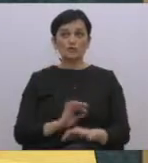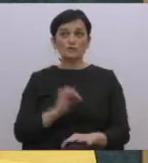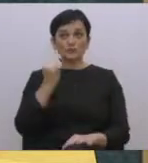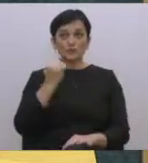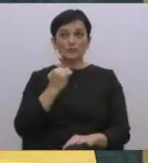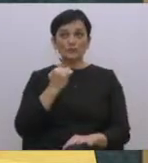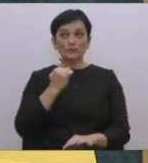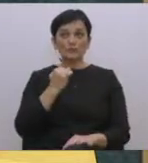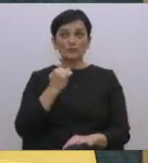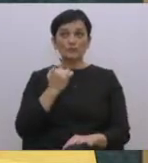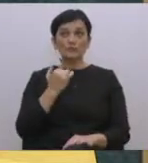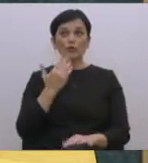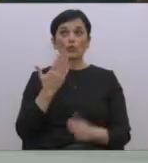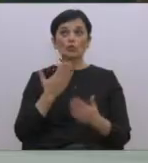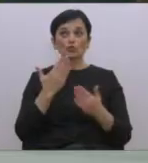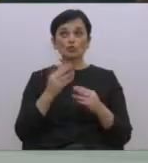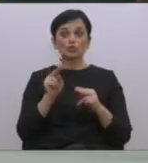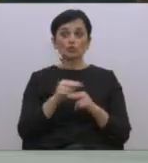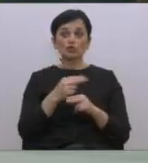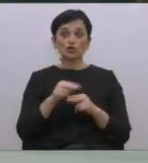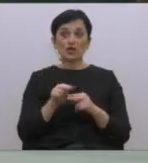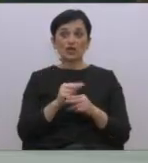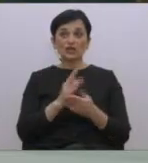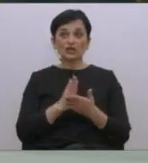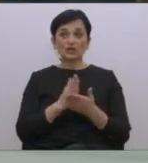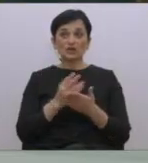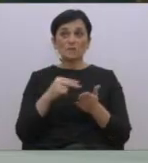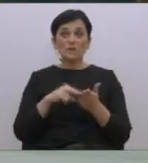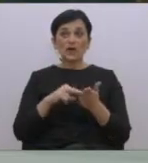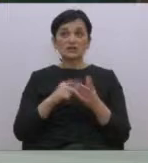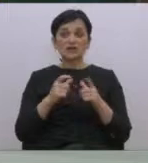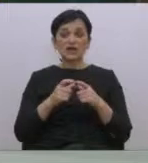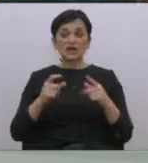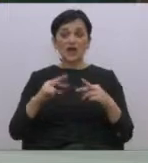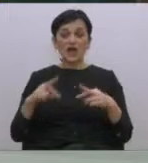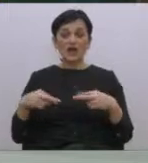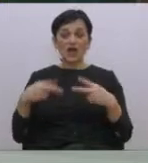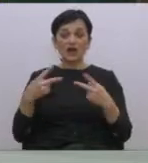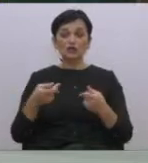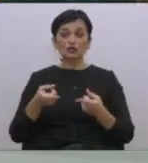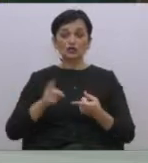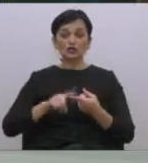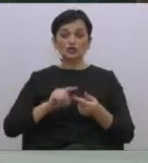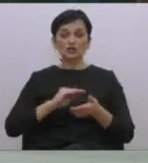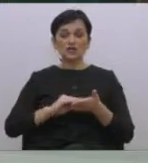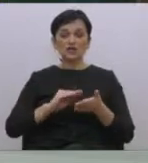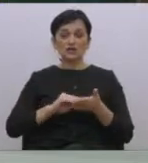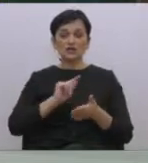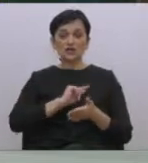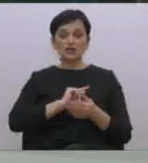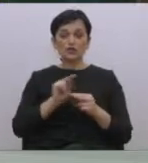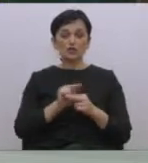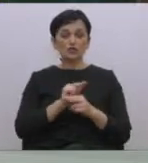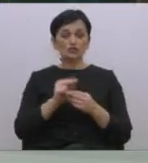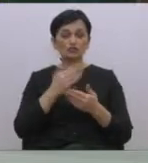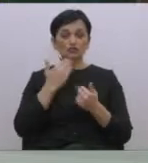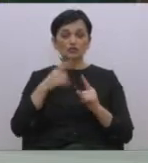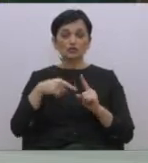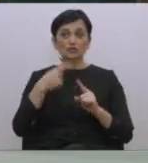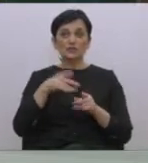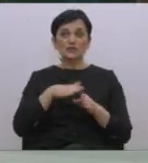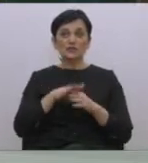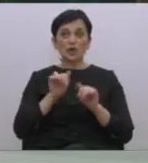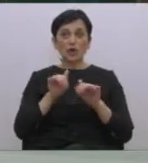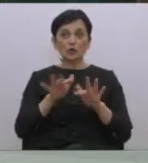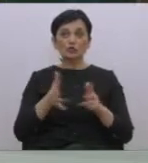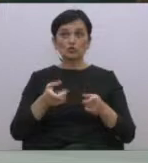Madlova, gavlit ekhla tu akt shenishnebi, pasian kagaldebat gardaknis shesakheb. Redactorul Hasset Chenșune Biarari, Chenșune Biarari, Chenșune